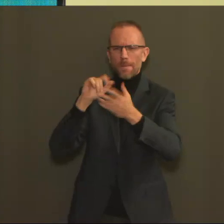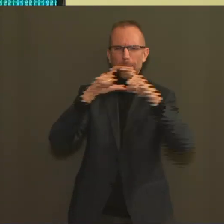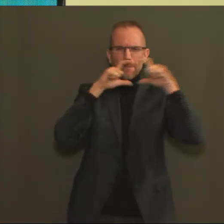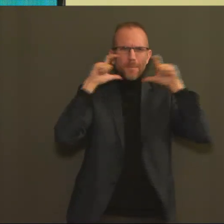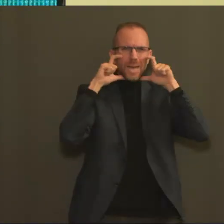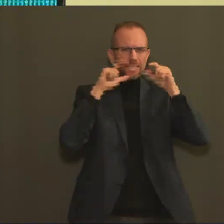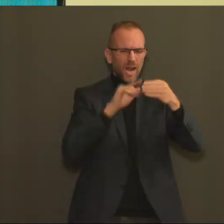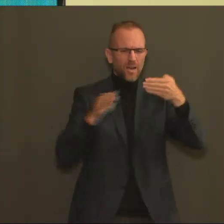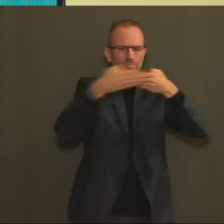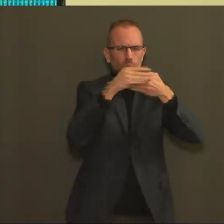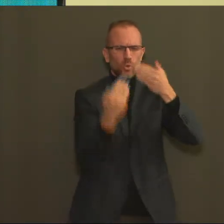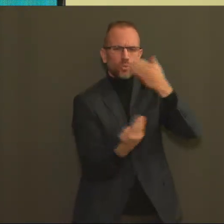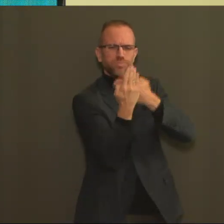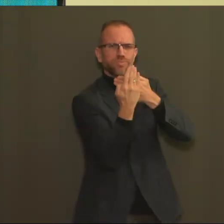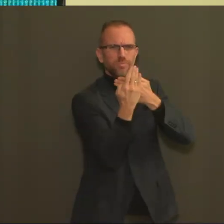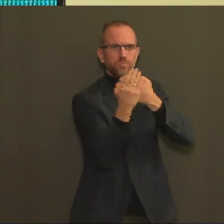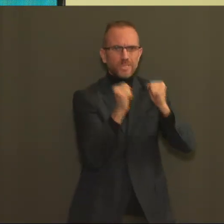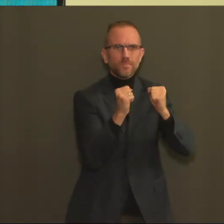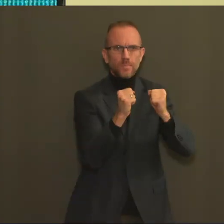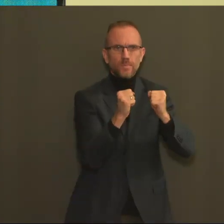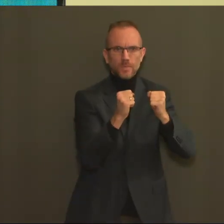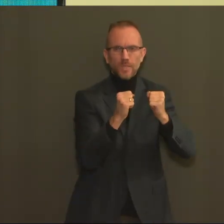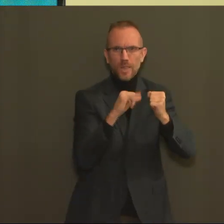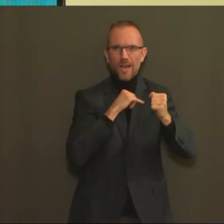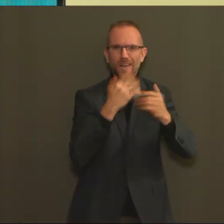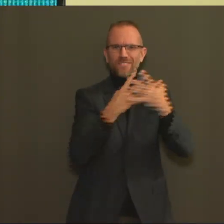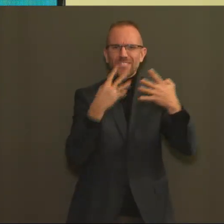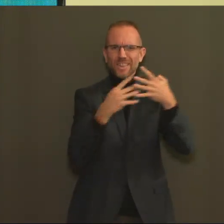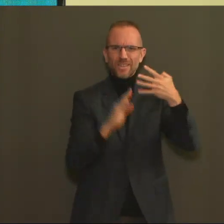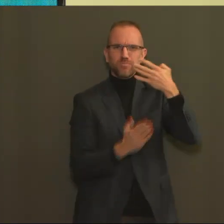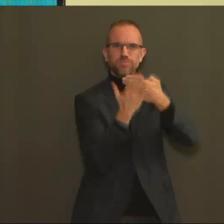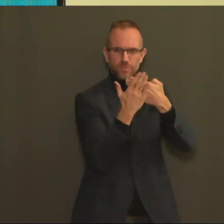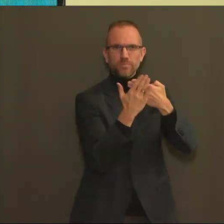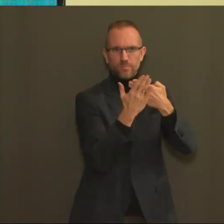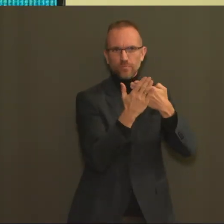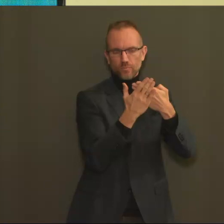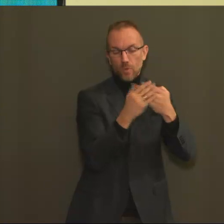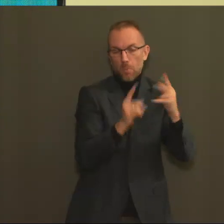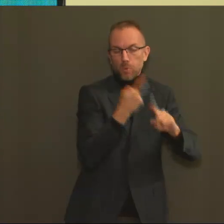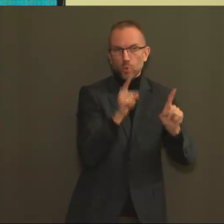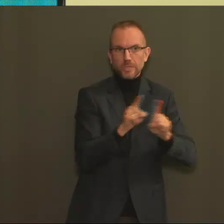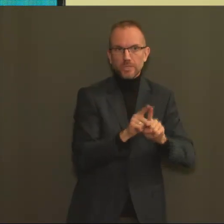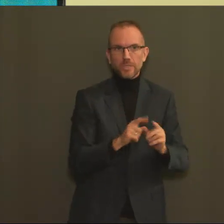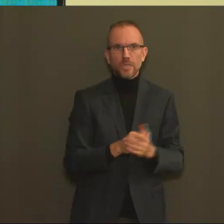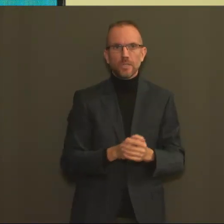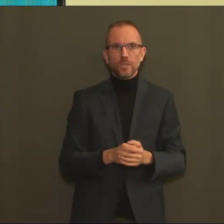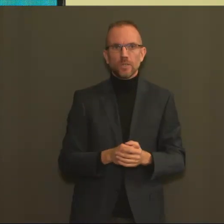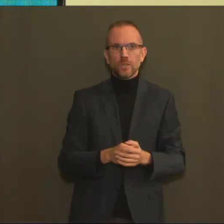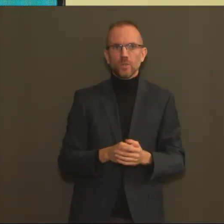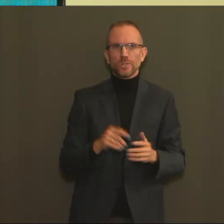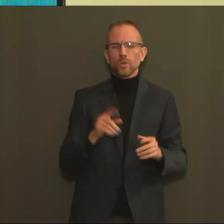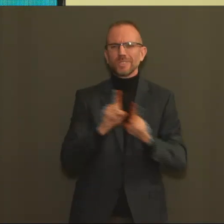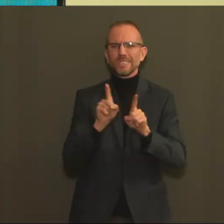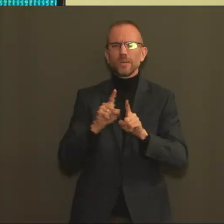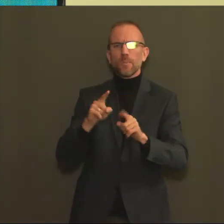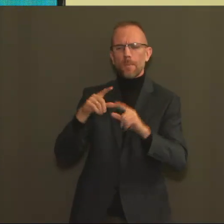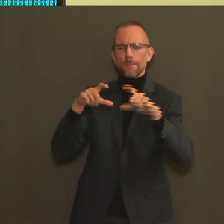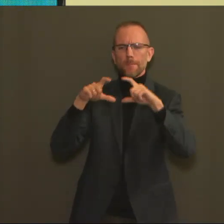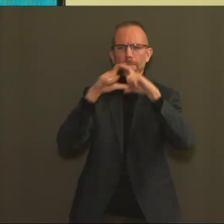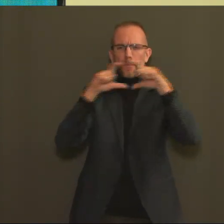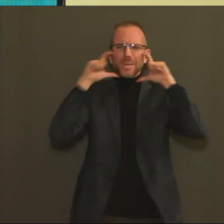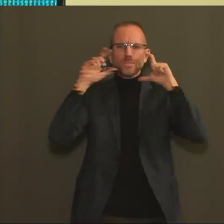afrika in mijn scriptie risico blijft zo changé de pijp bemoeien de pijp anime ideaal